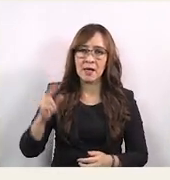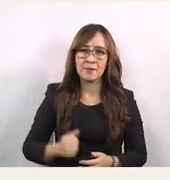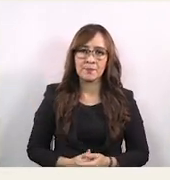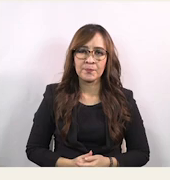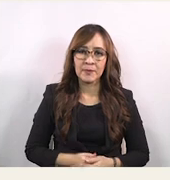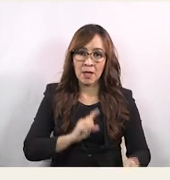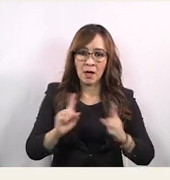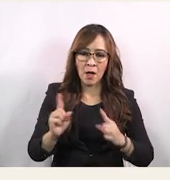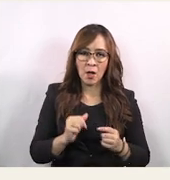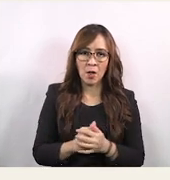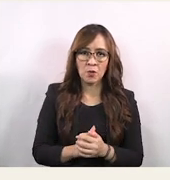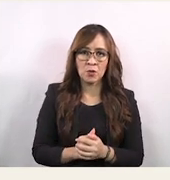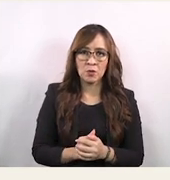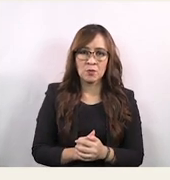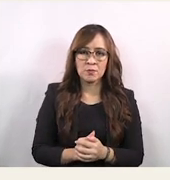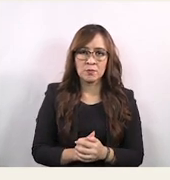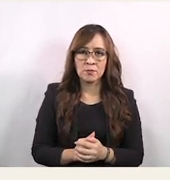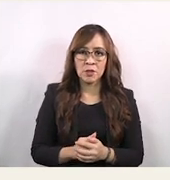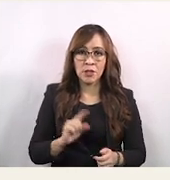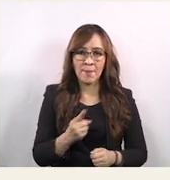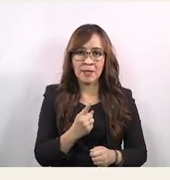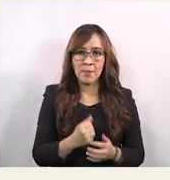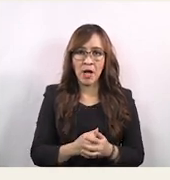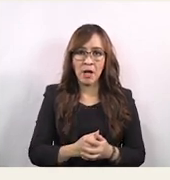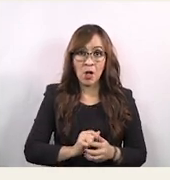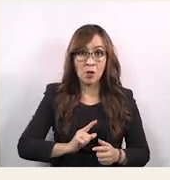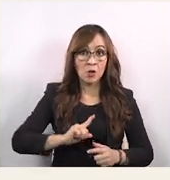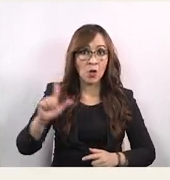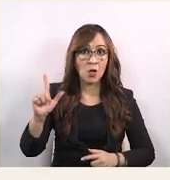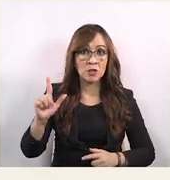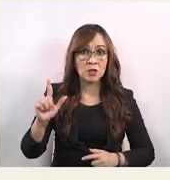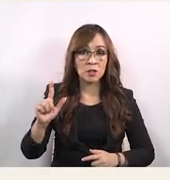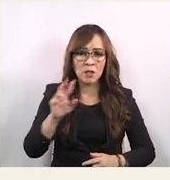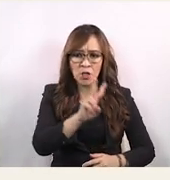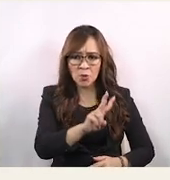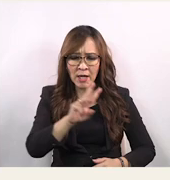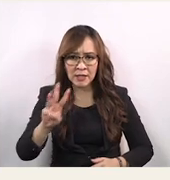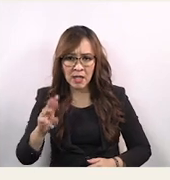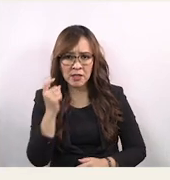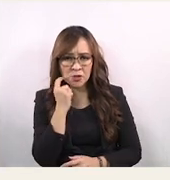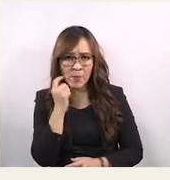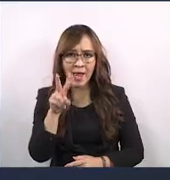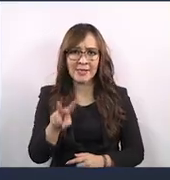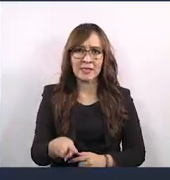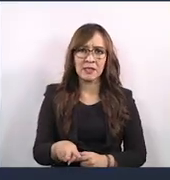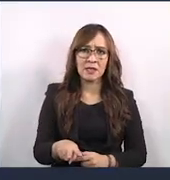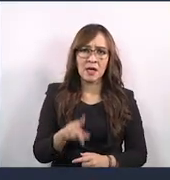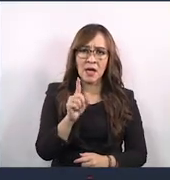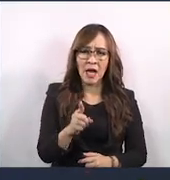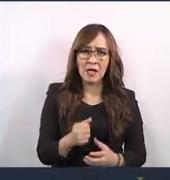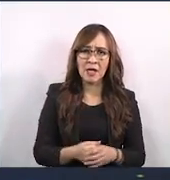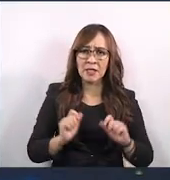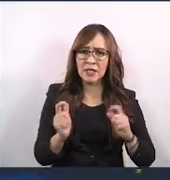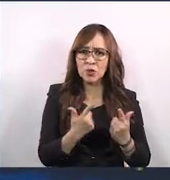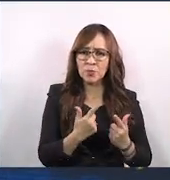Hai Jadi kalau mata lolos dari yang pertama yang kedua yang ketiga maka diintimidasi dikacaukan spa